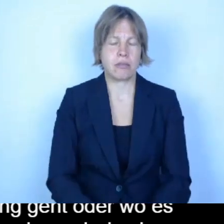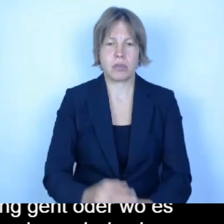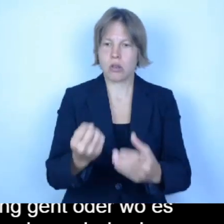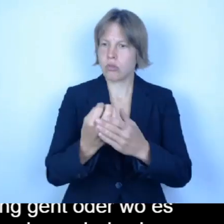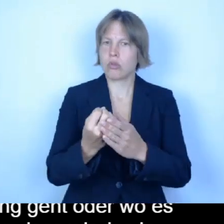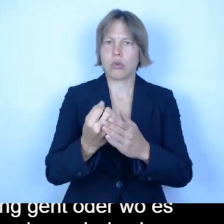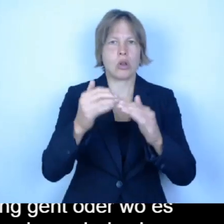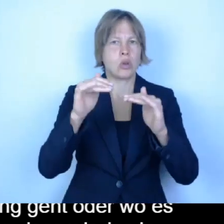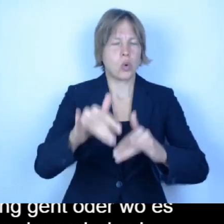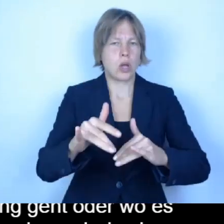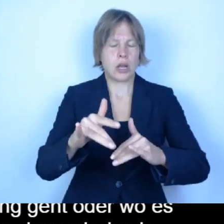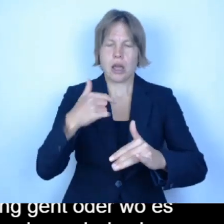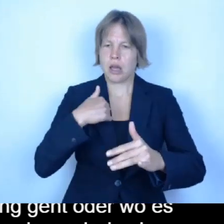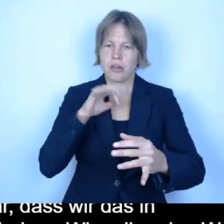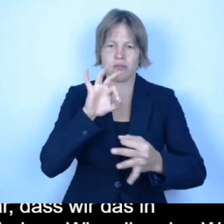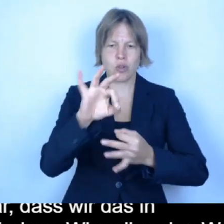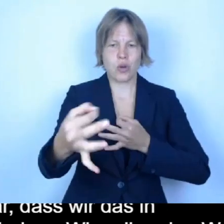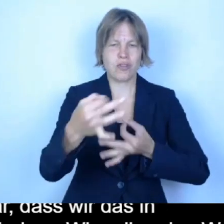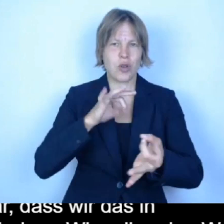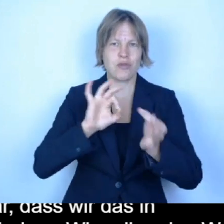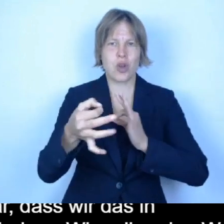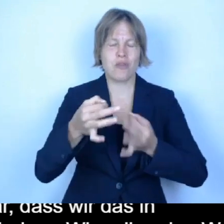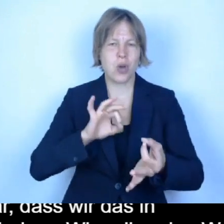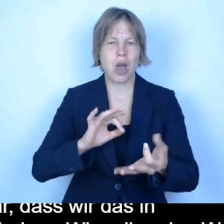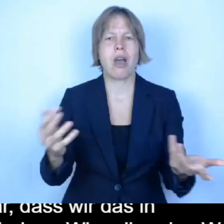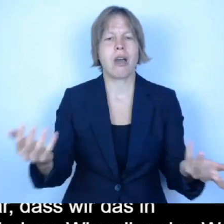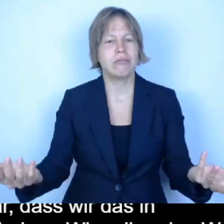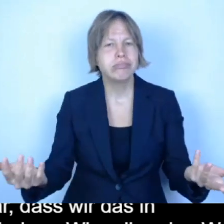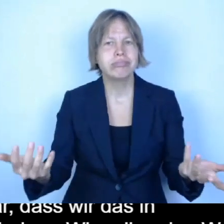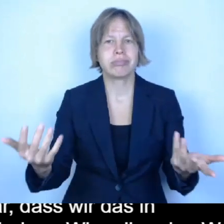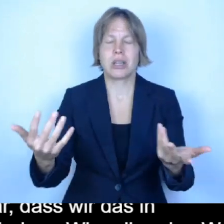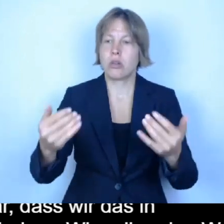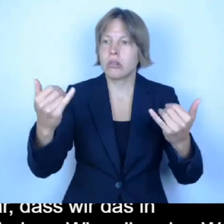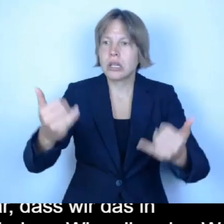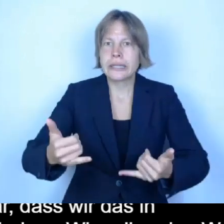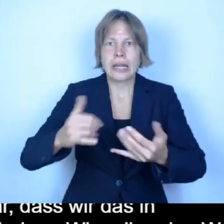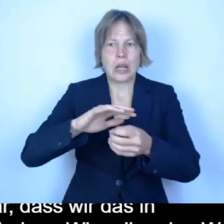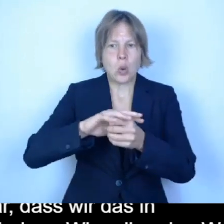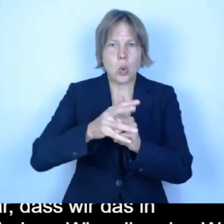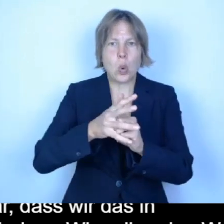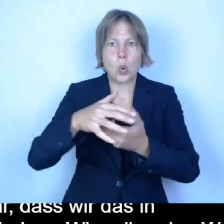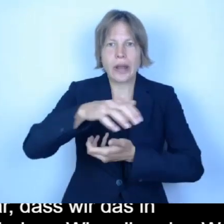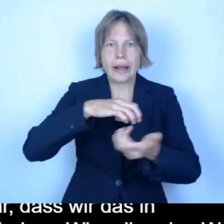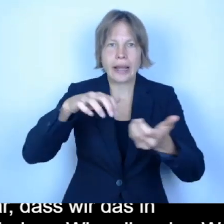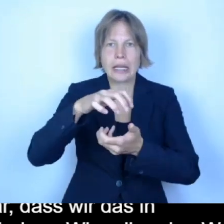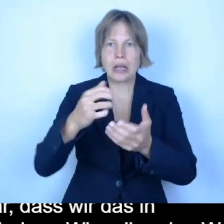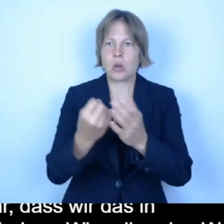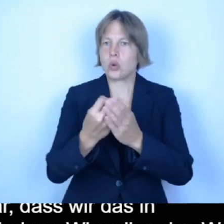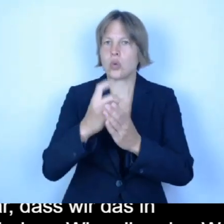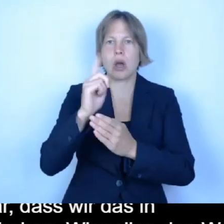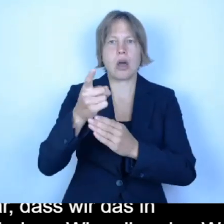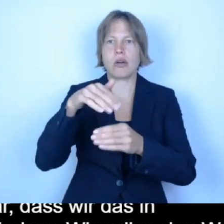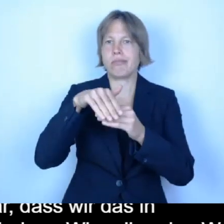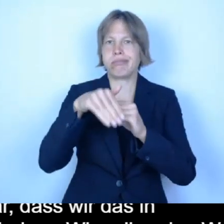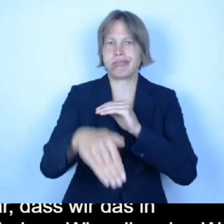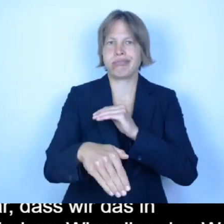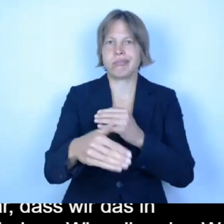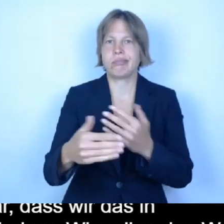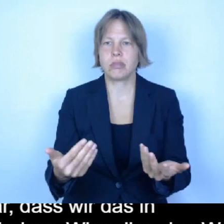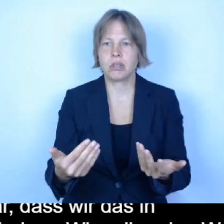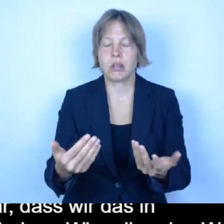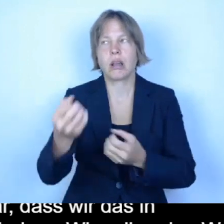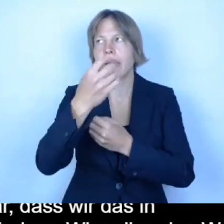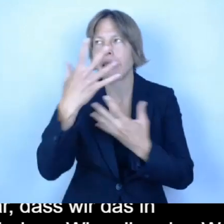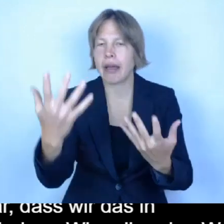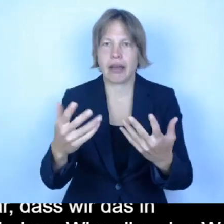in dieser Krise erhebliche Einbußen hinnehmen müssen. Wirtschaftlich, ohnehin in einer Zeit, in der man ja sagen kann, nicht alle